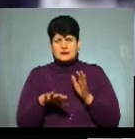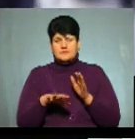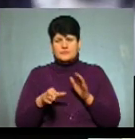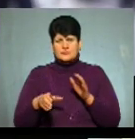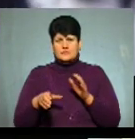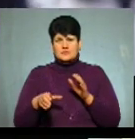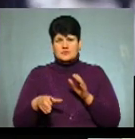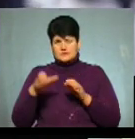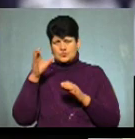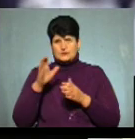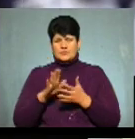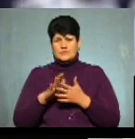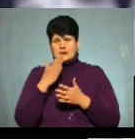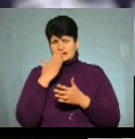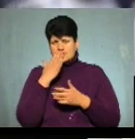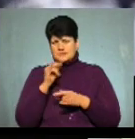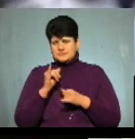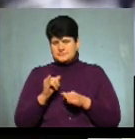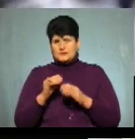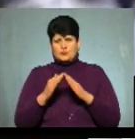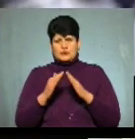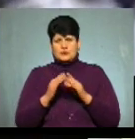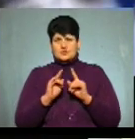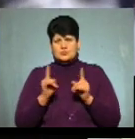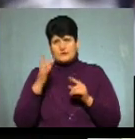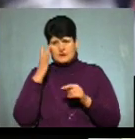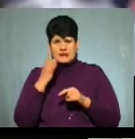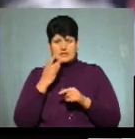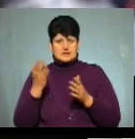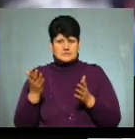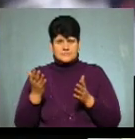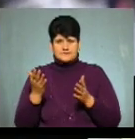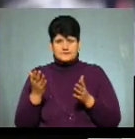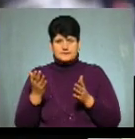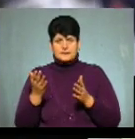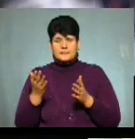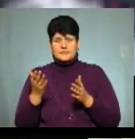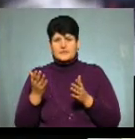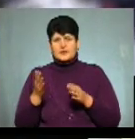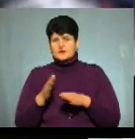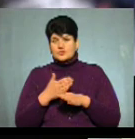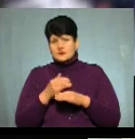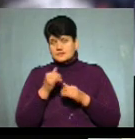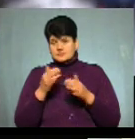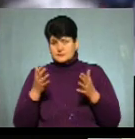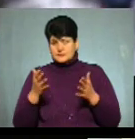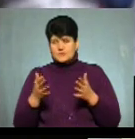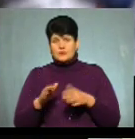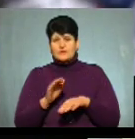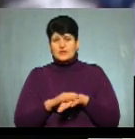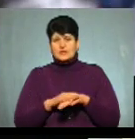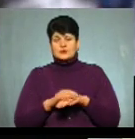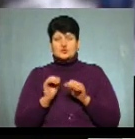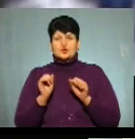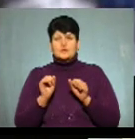фактично в будинку запах неприємний, особливо в літній період. І сортування неможливо? Ну, і сортування неможливо, бо фактично тоді